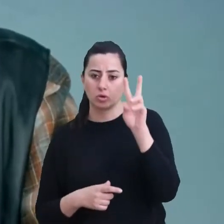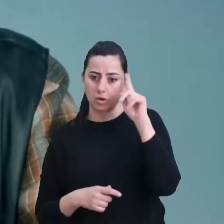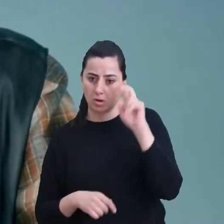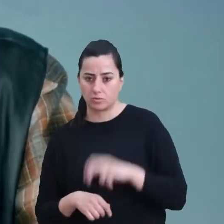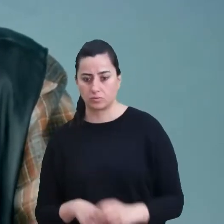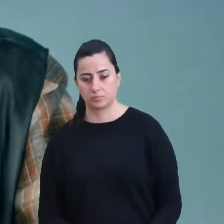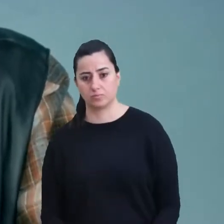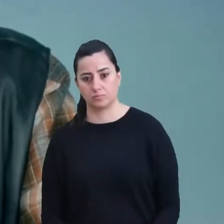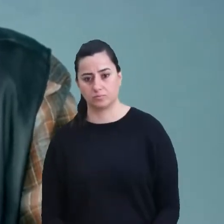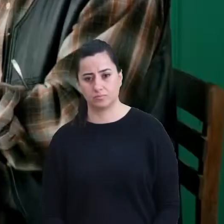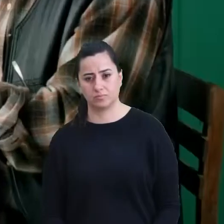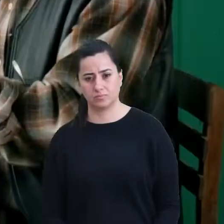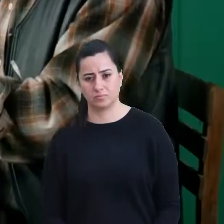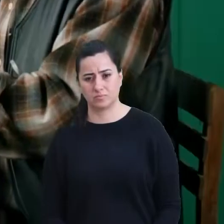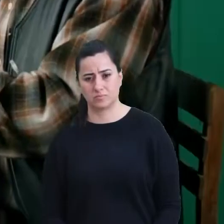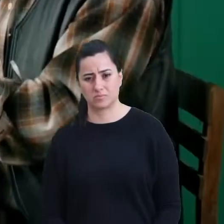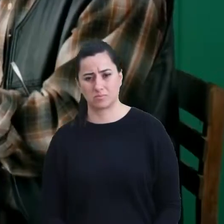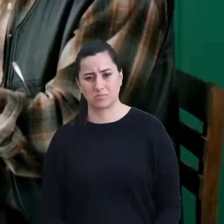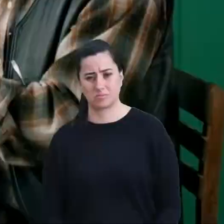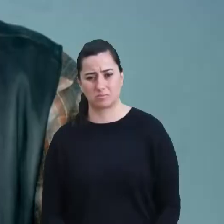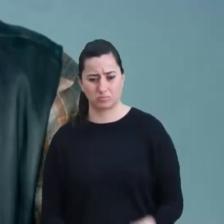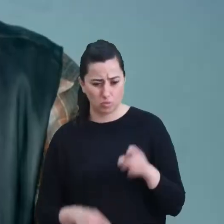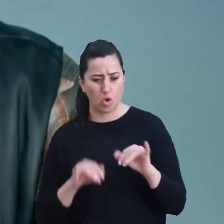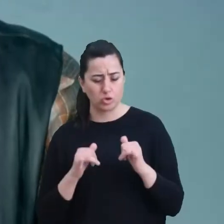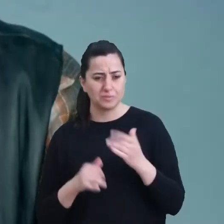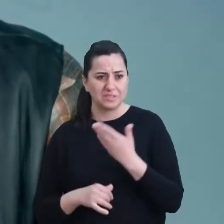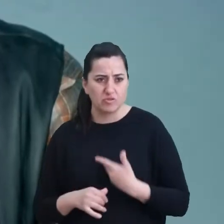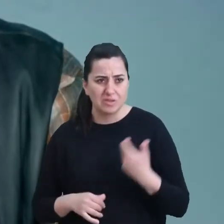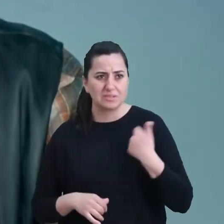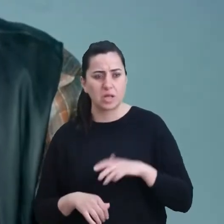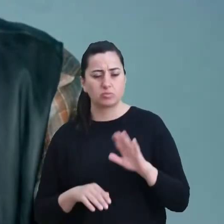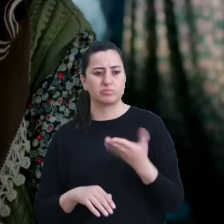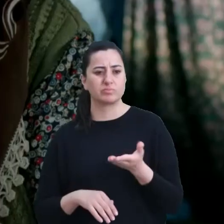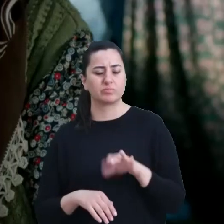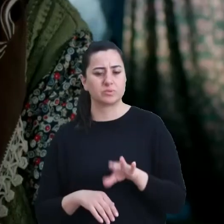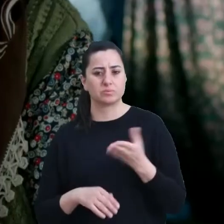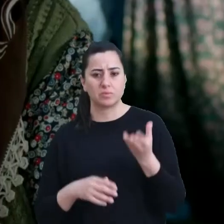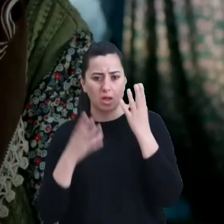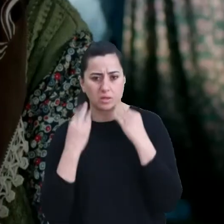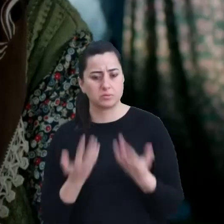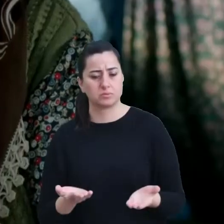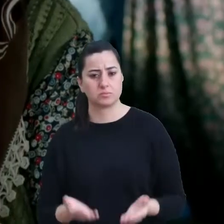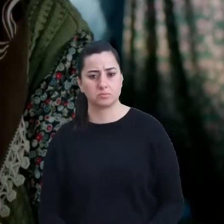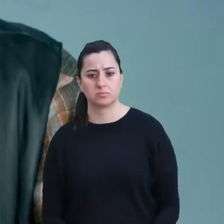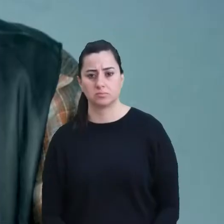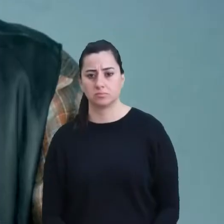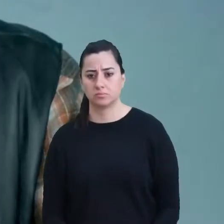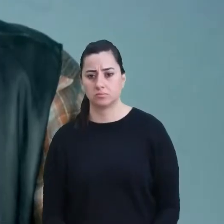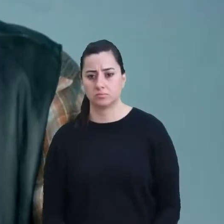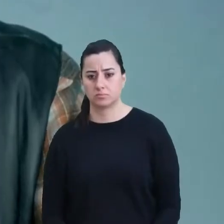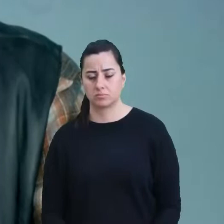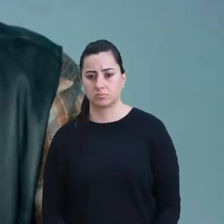biliyor musun? Lan oğlum çocuk oyuncağı mı bu be? Bir seviyorum bir sevmiyorum, bir seviyorum bir sevmiyorum. Galip bu